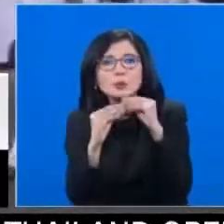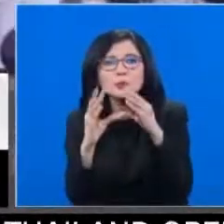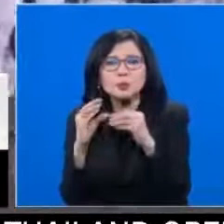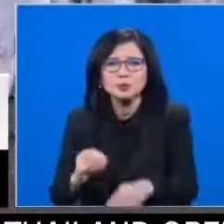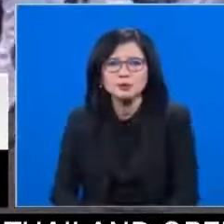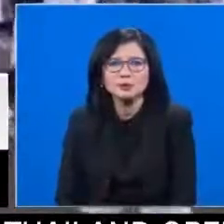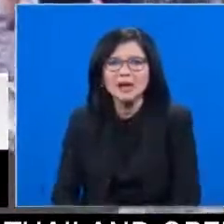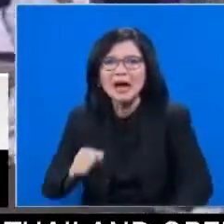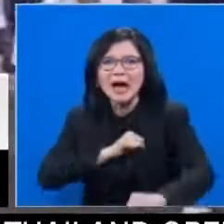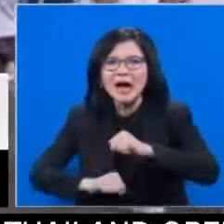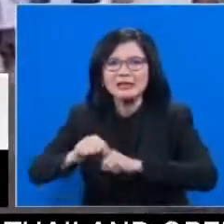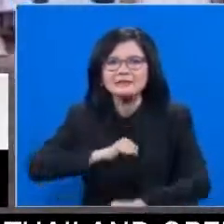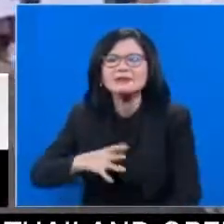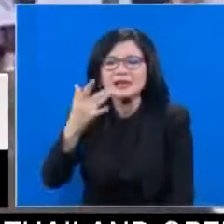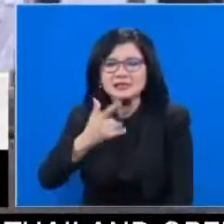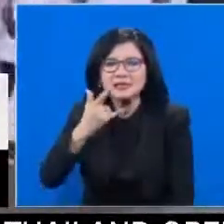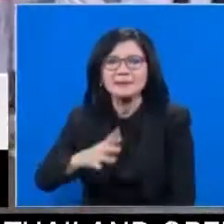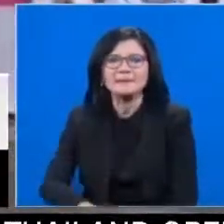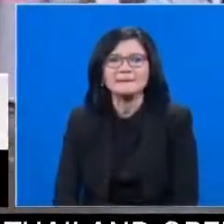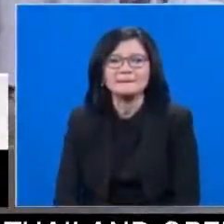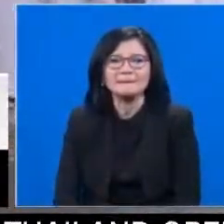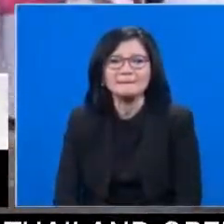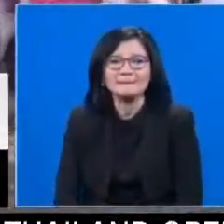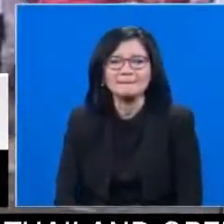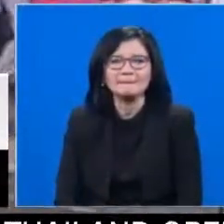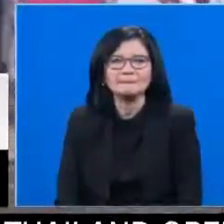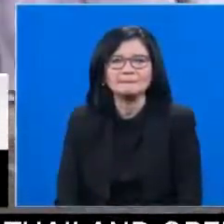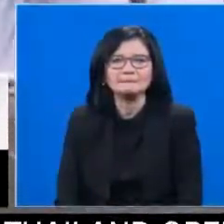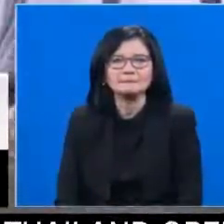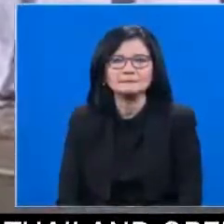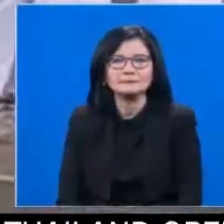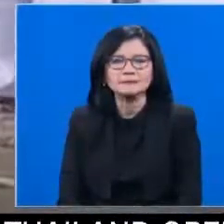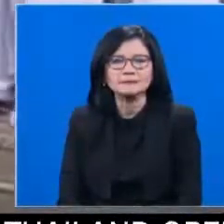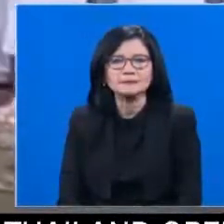aktivitas pelayanan medis masih berjalan oleh tenaga medis non-PNS.